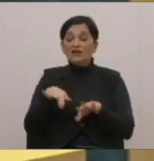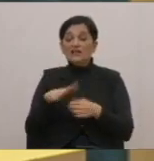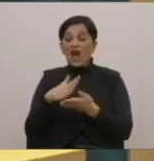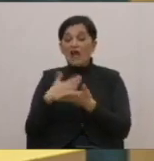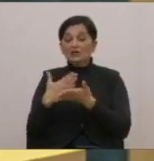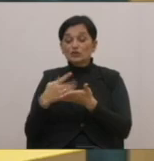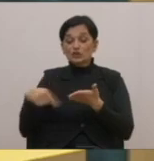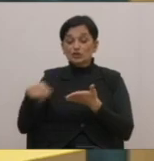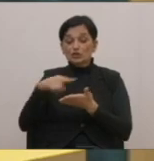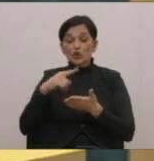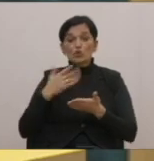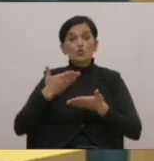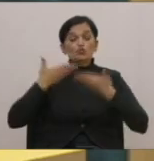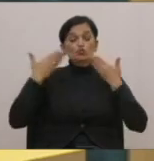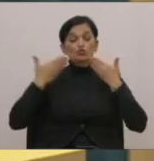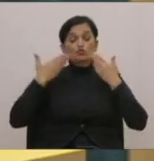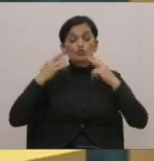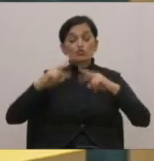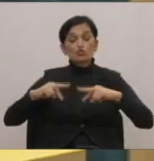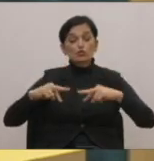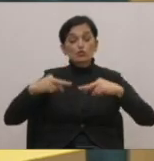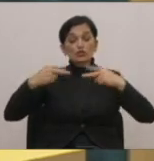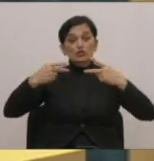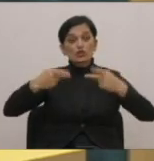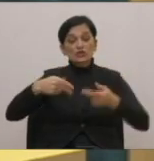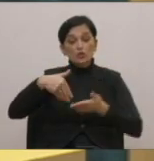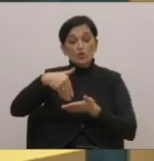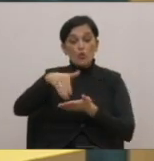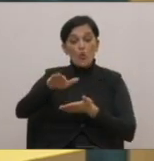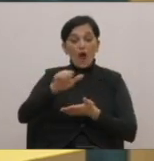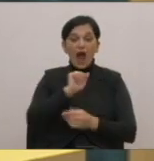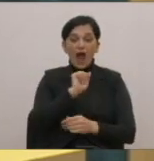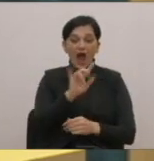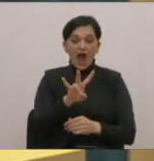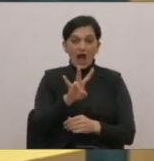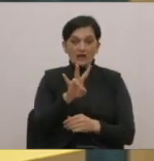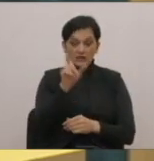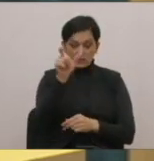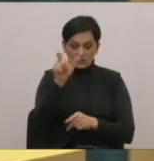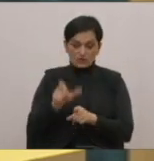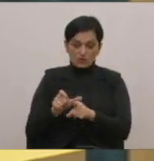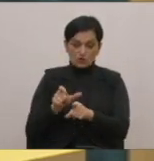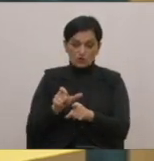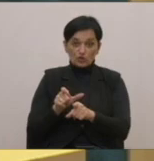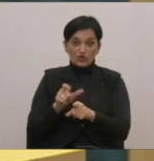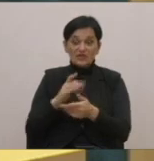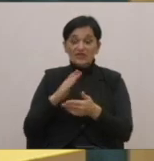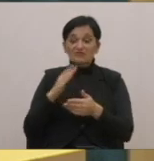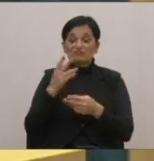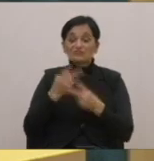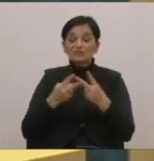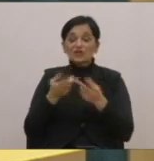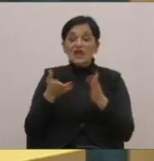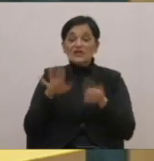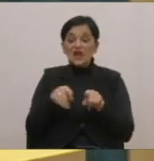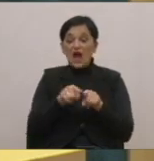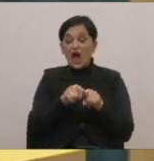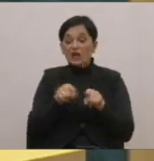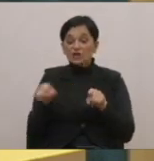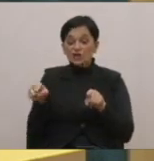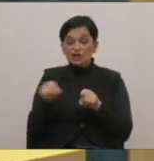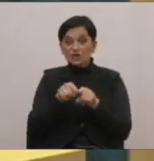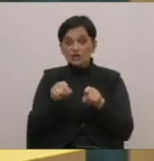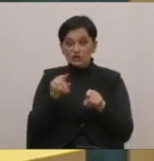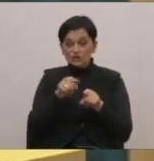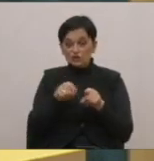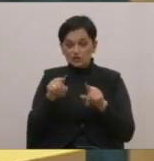სახის საშელით შესვლაზე უარის თქმის შესახებ, ან მჟავრდებულისთვის საშელის მოუხდელი ნაწილის უფრო მსუბუქი სახის